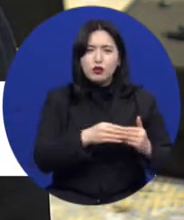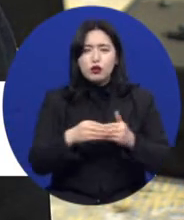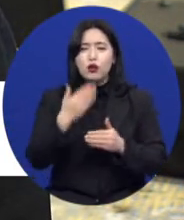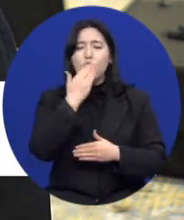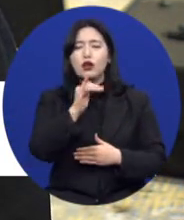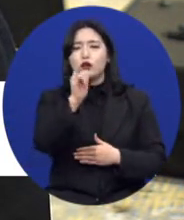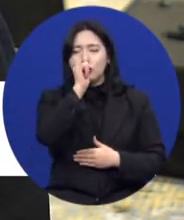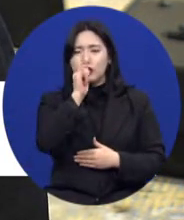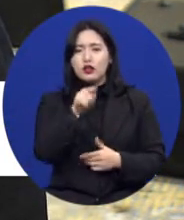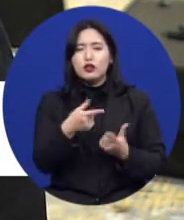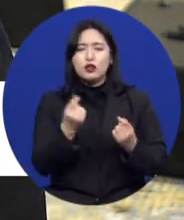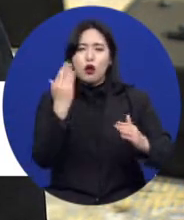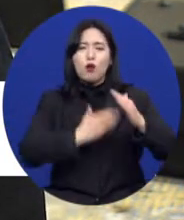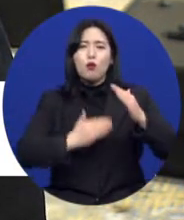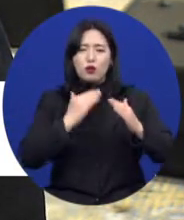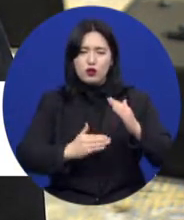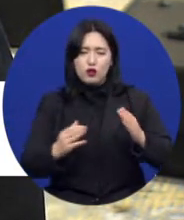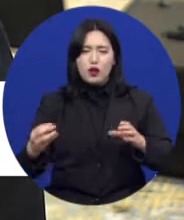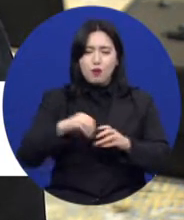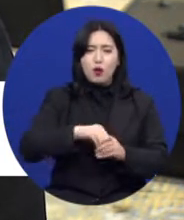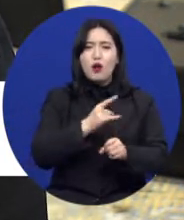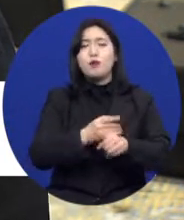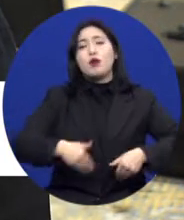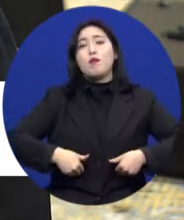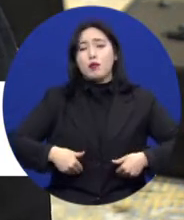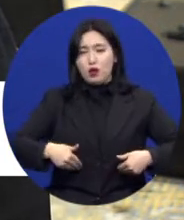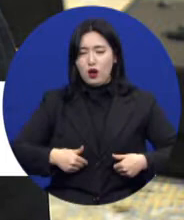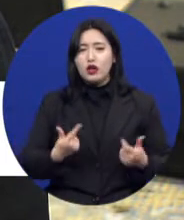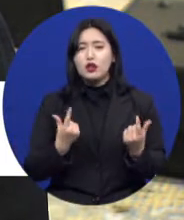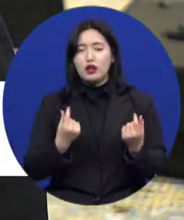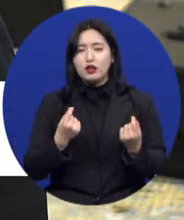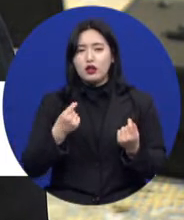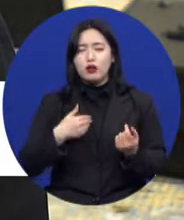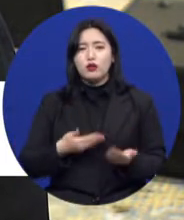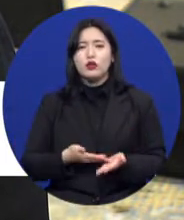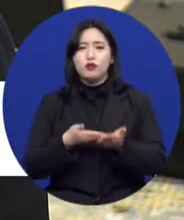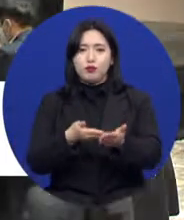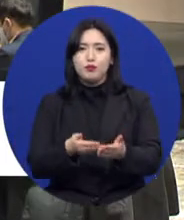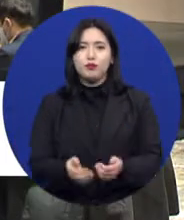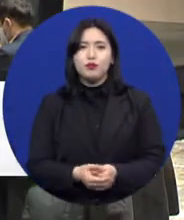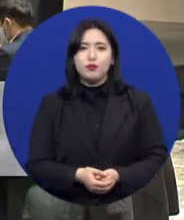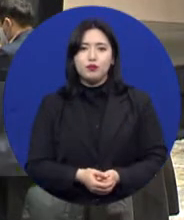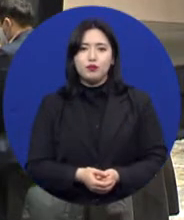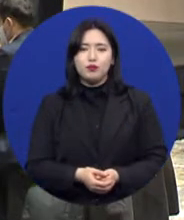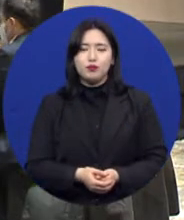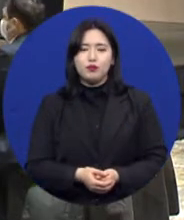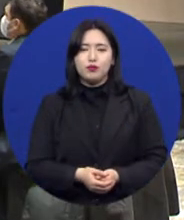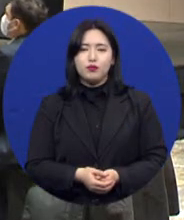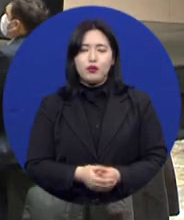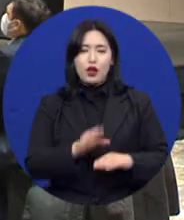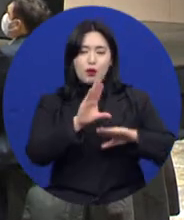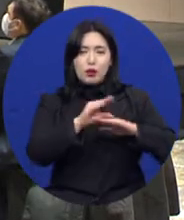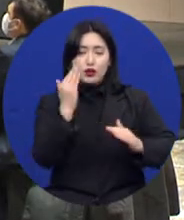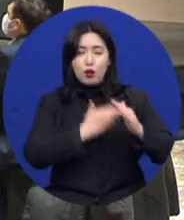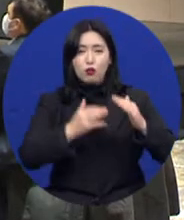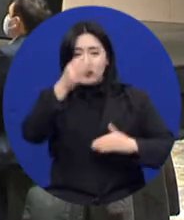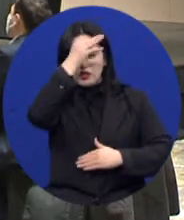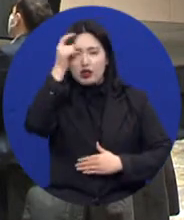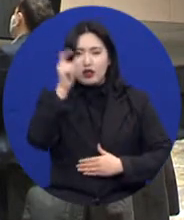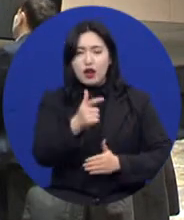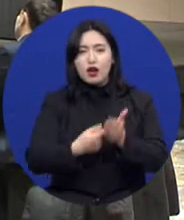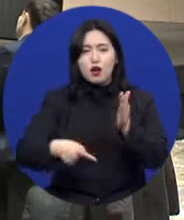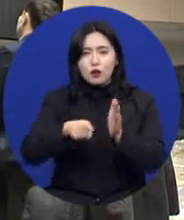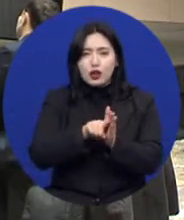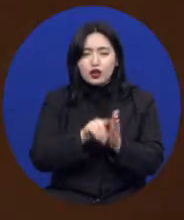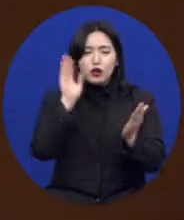부분들을 공적 책무에 포함해야 되지 않나 하는 점을 주장을 하고 있습니다. 방송의 공적 기능을 강화하기